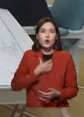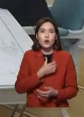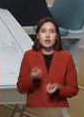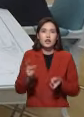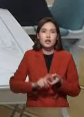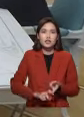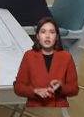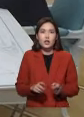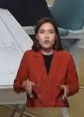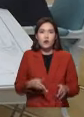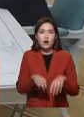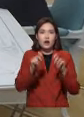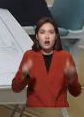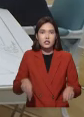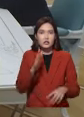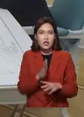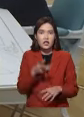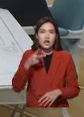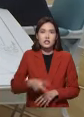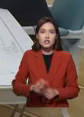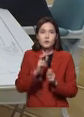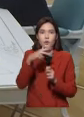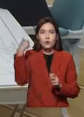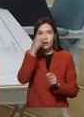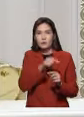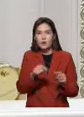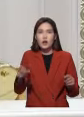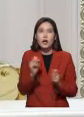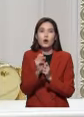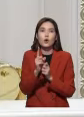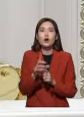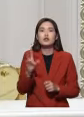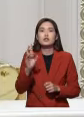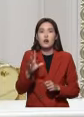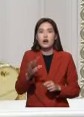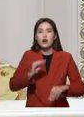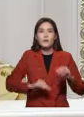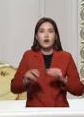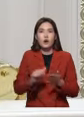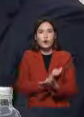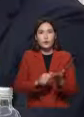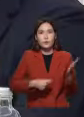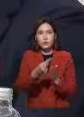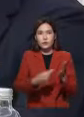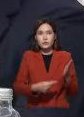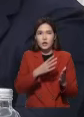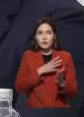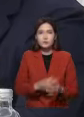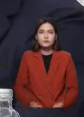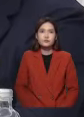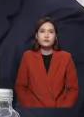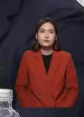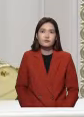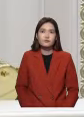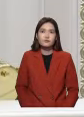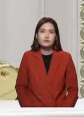нығайтуға жол ашатын құжат. Оған 2013 жылы 11-ші қарашада Екатеринбургте қол қойылған. Стратегическое